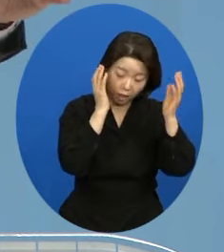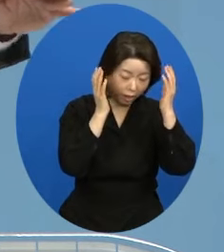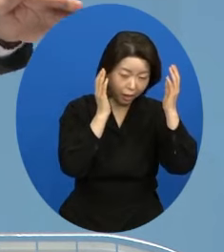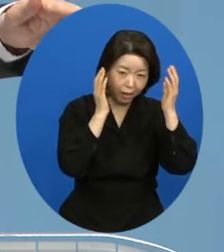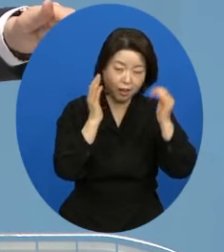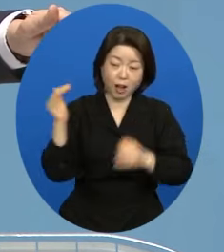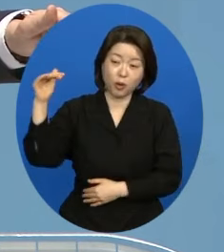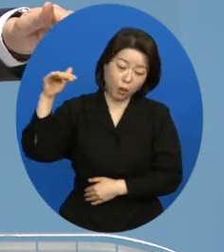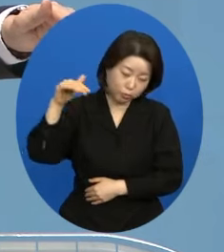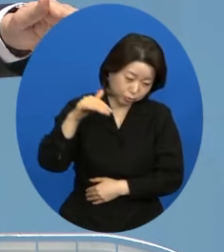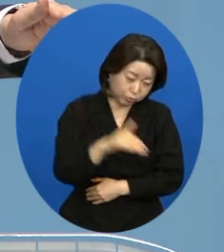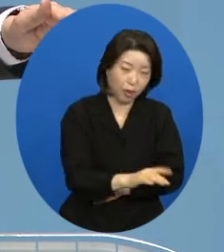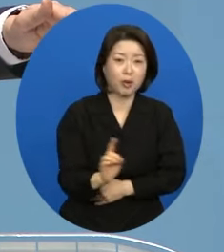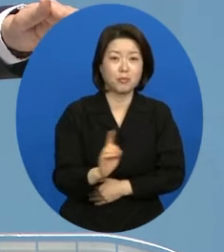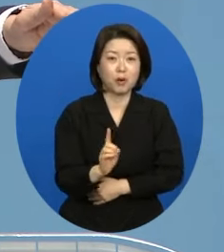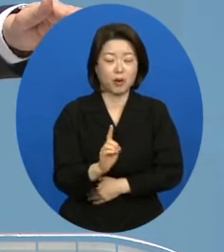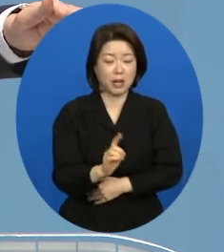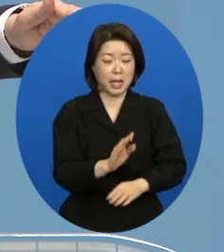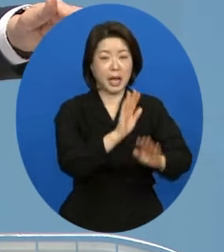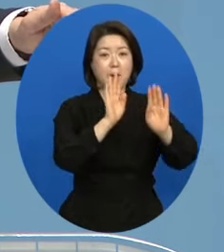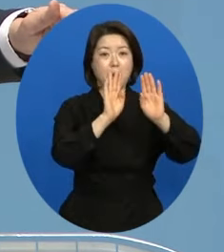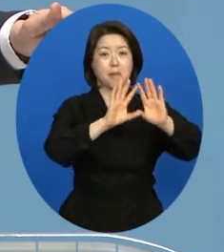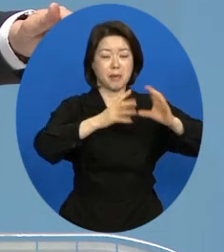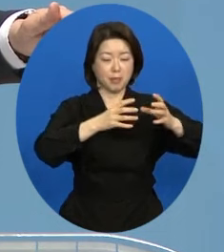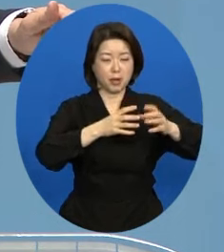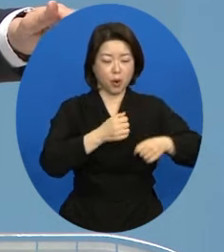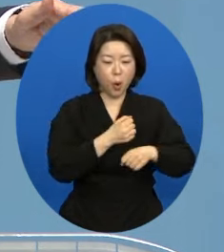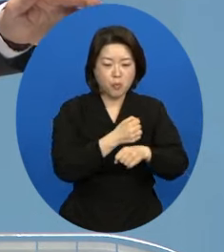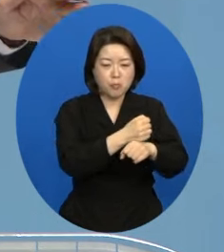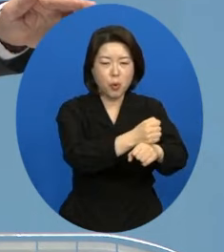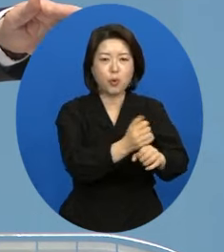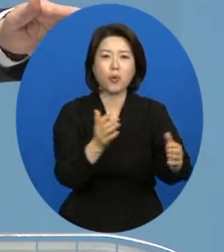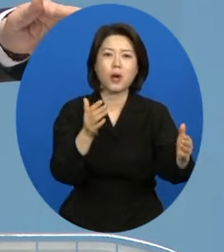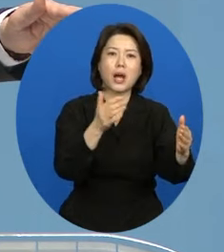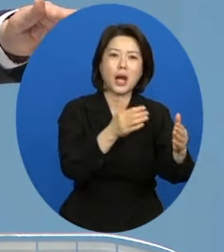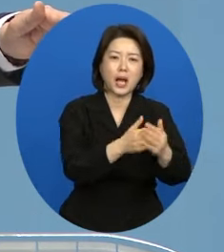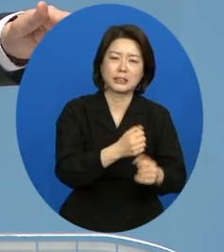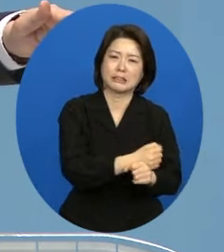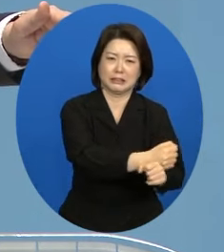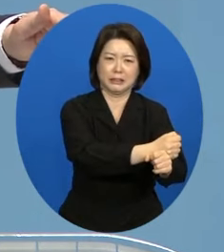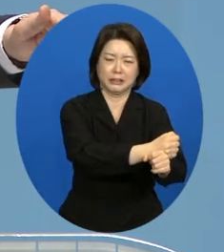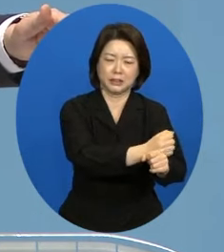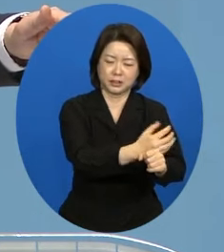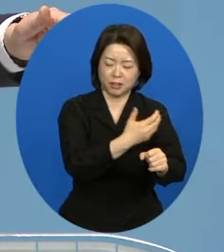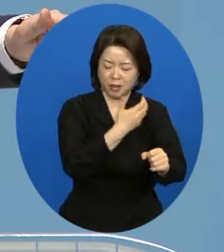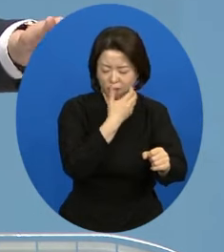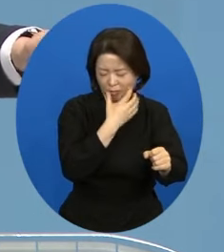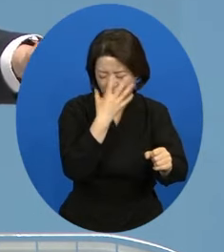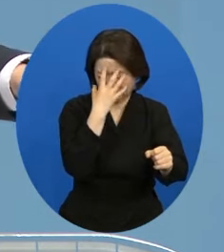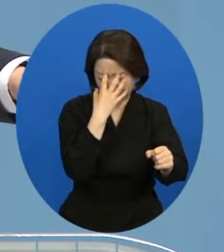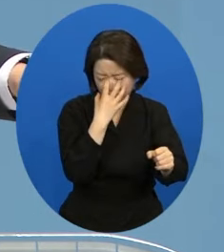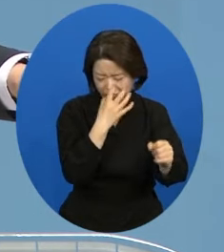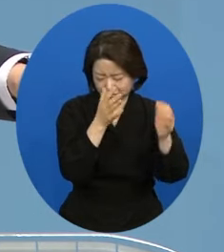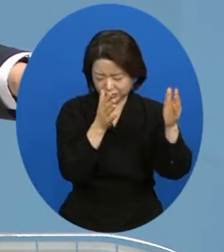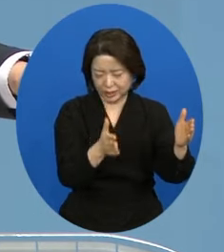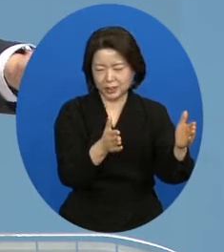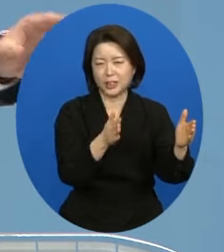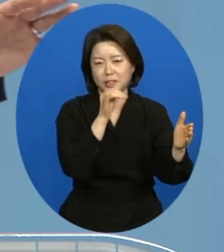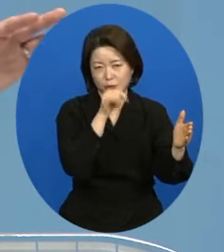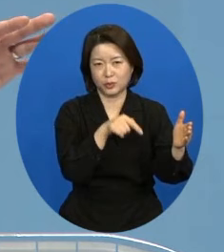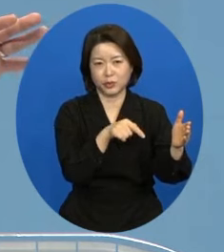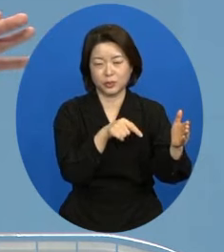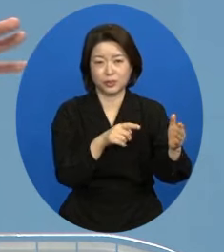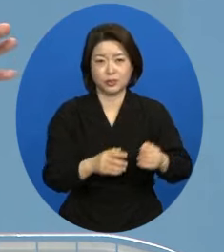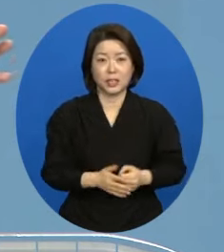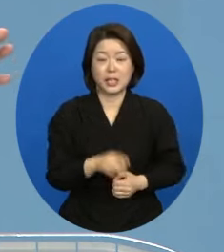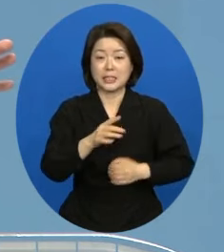어디까지 추락을 하냐면 바벨론 프로까지 완전 구력과 흑암의 역사를 기록을 하게 됩니다